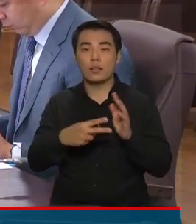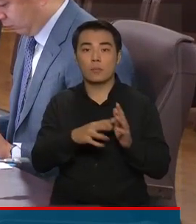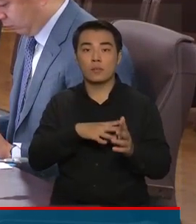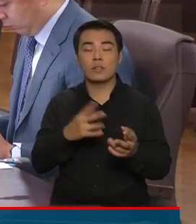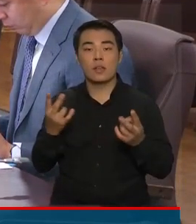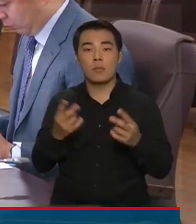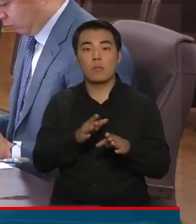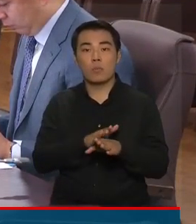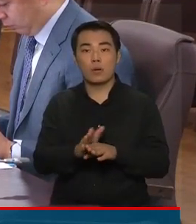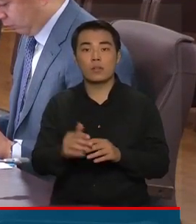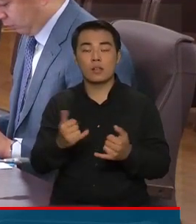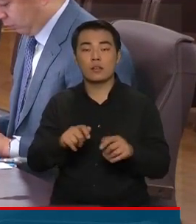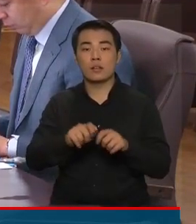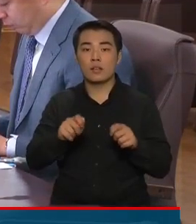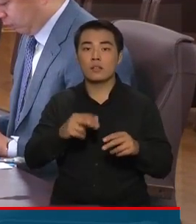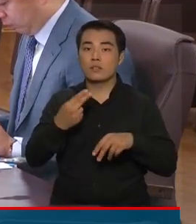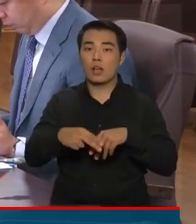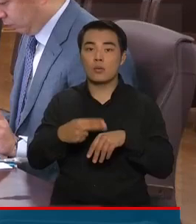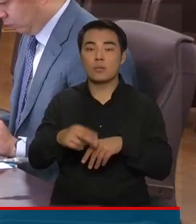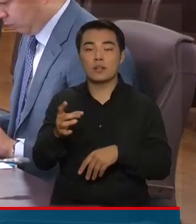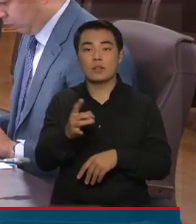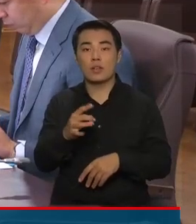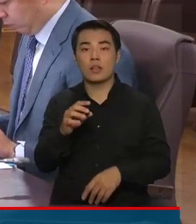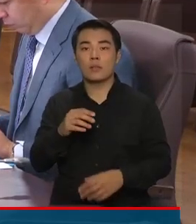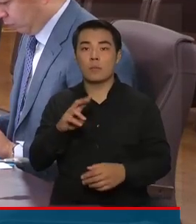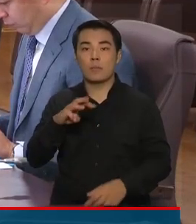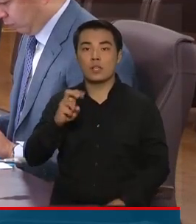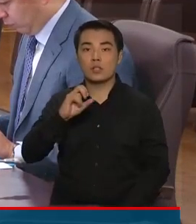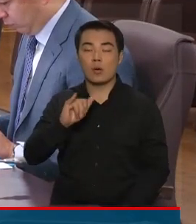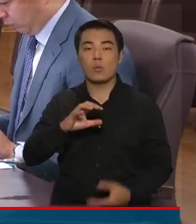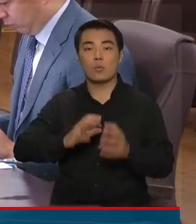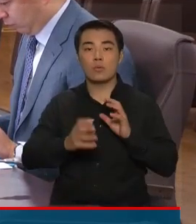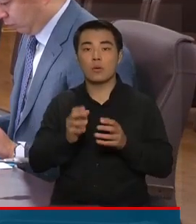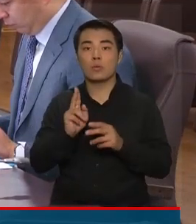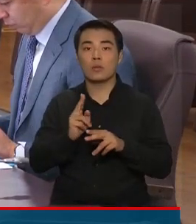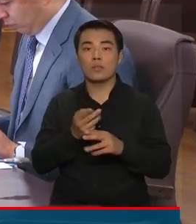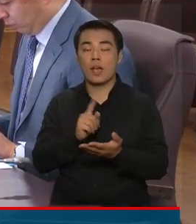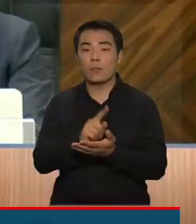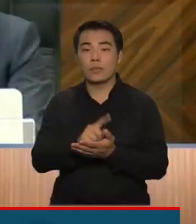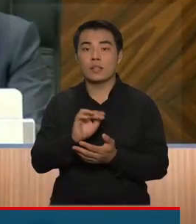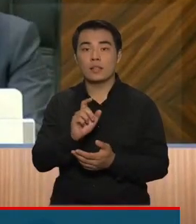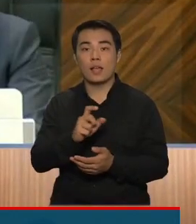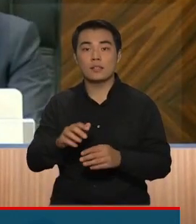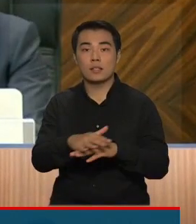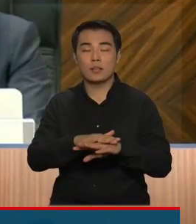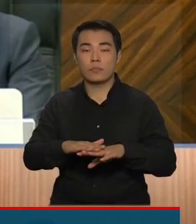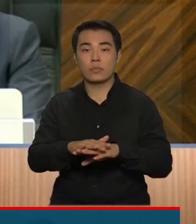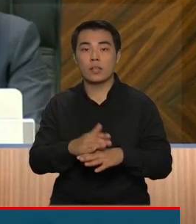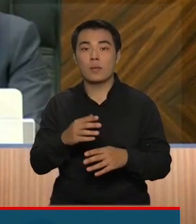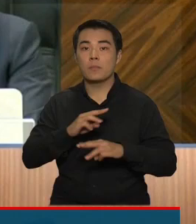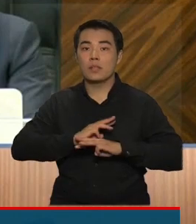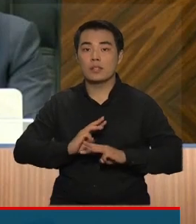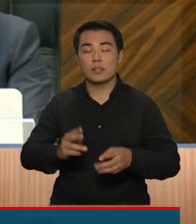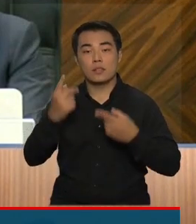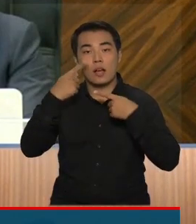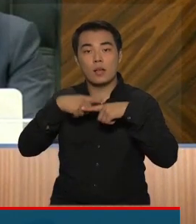Необходимо значительно активизировать закуп регионами мазута и угля для коммунальных предприятий и населения. Министерству